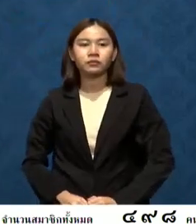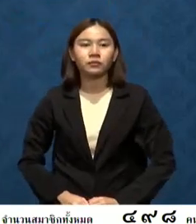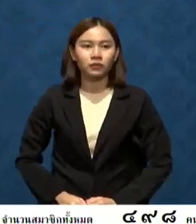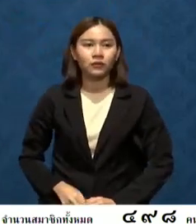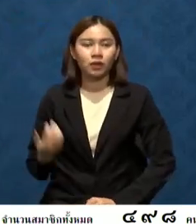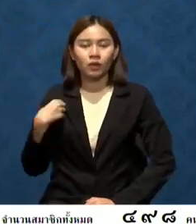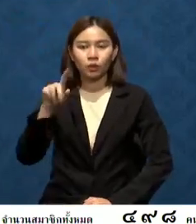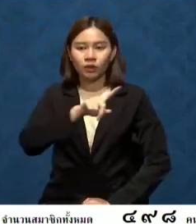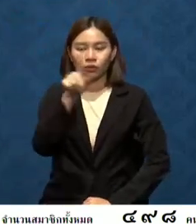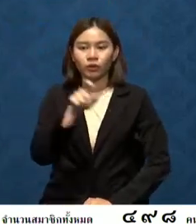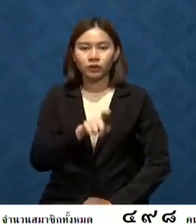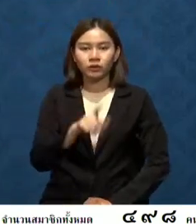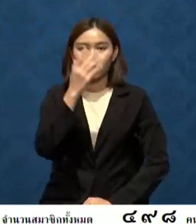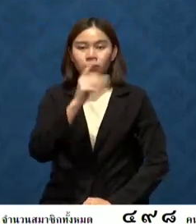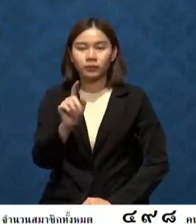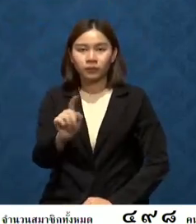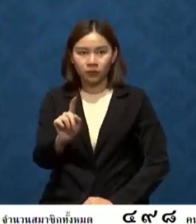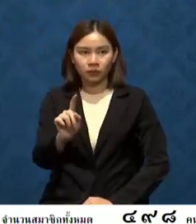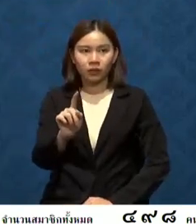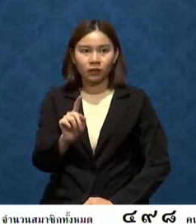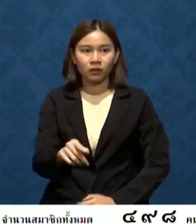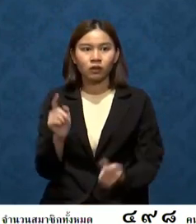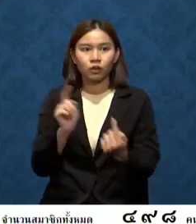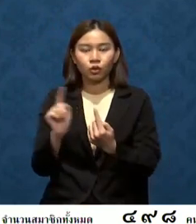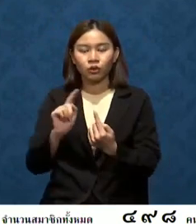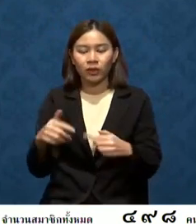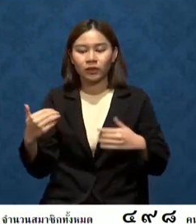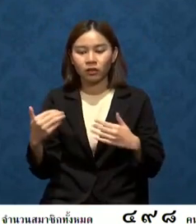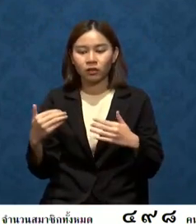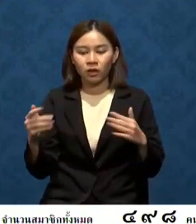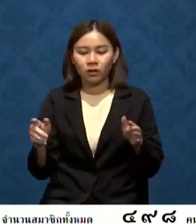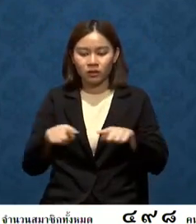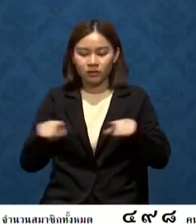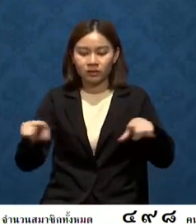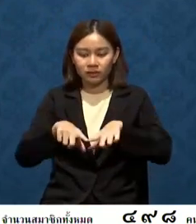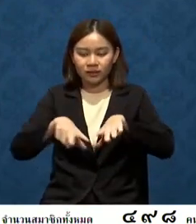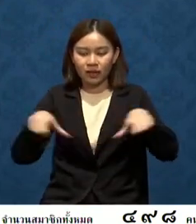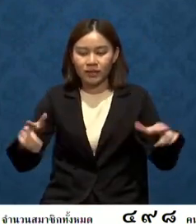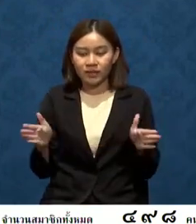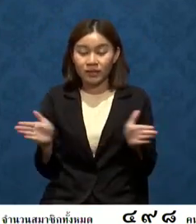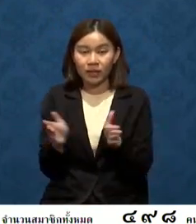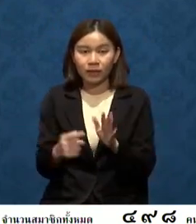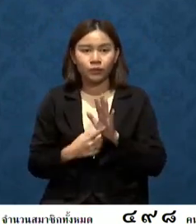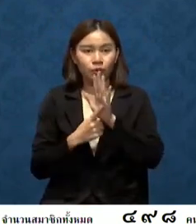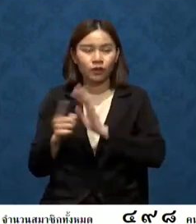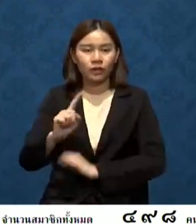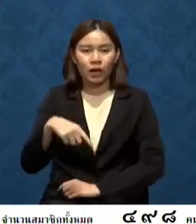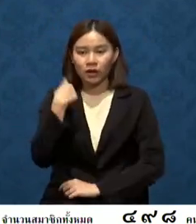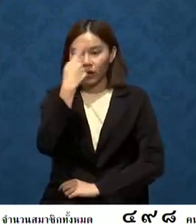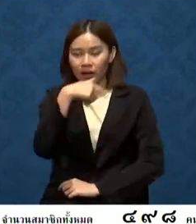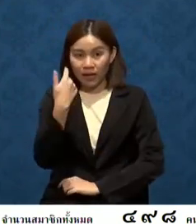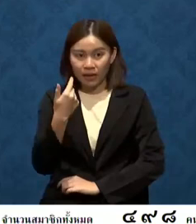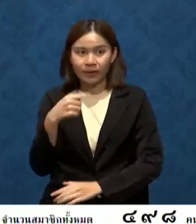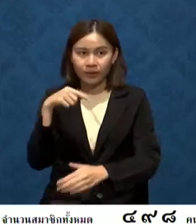ตั้งขึ้นมาว่าจากสถานที่อันคับแคบผมยกตัวอย่างเช่นว่าผู้ลี้ภัยชา